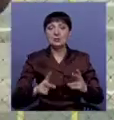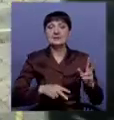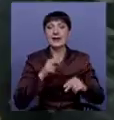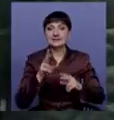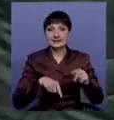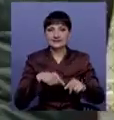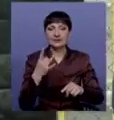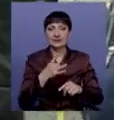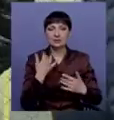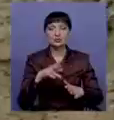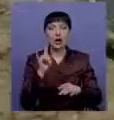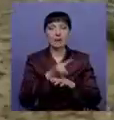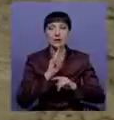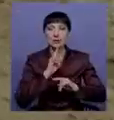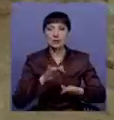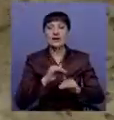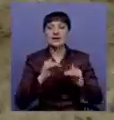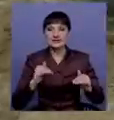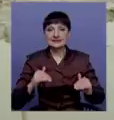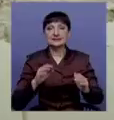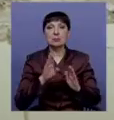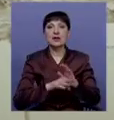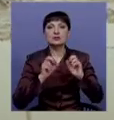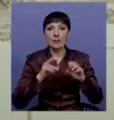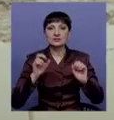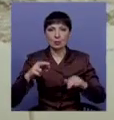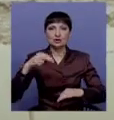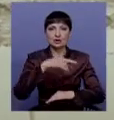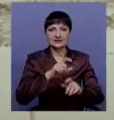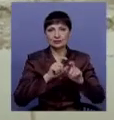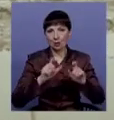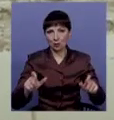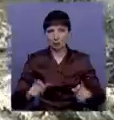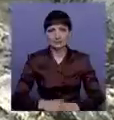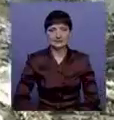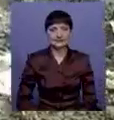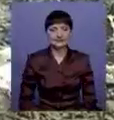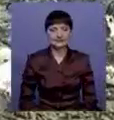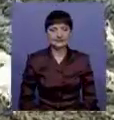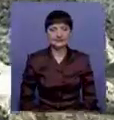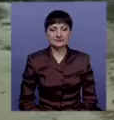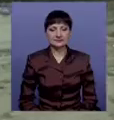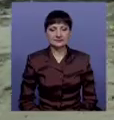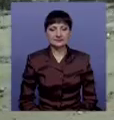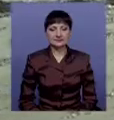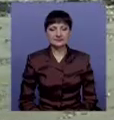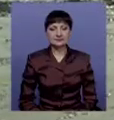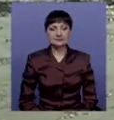в этот раз их не обманут их дети смогут безопасно добираться до школы дени земцов гони колов телеканал алматы алматинская